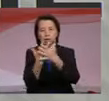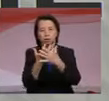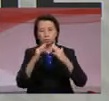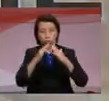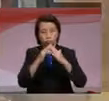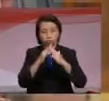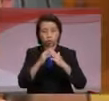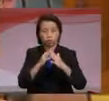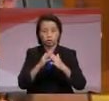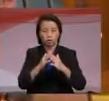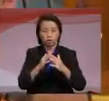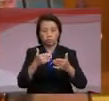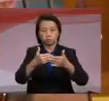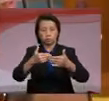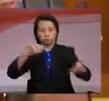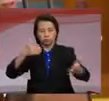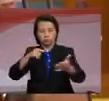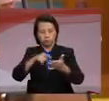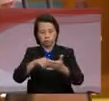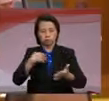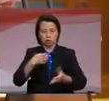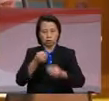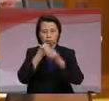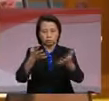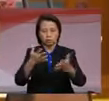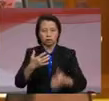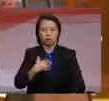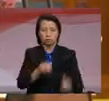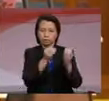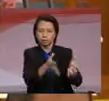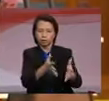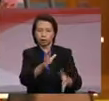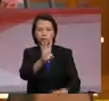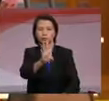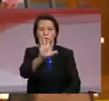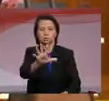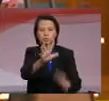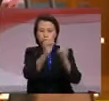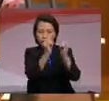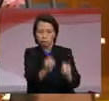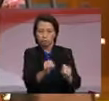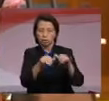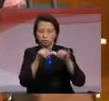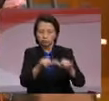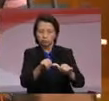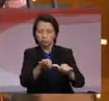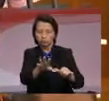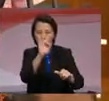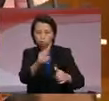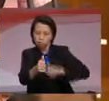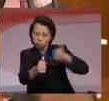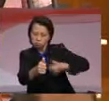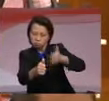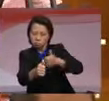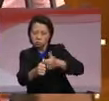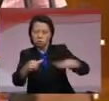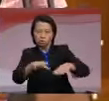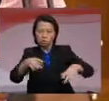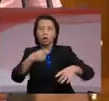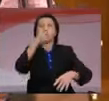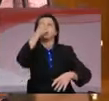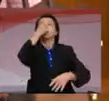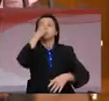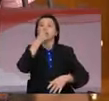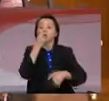rumah. Sebelum ini polis ada memaklumkan ada baki lagi 45 individu yang masih dikesan dan diburu untuk buat jalani swab test.